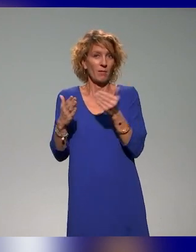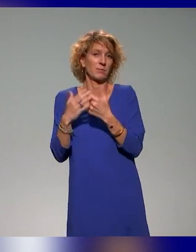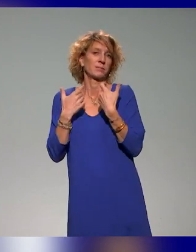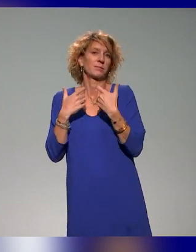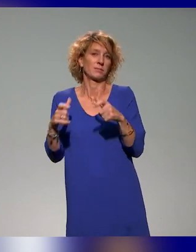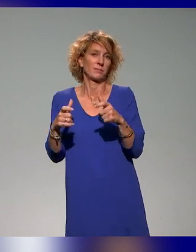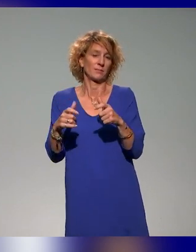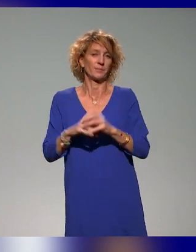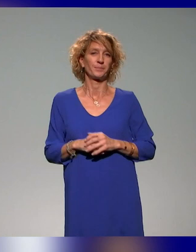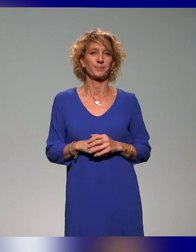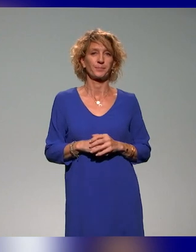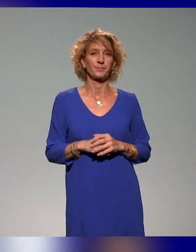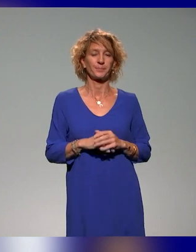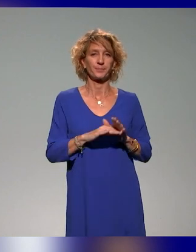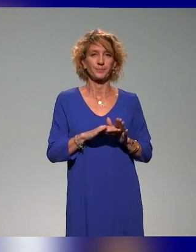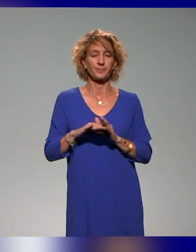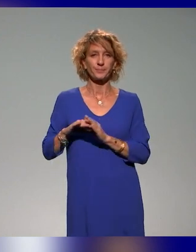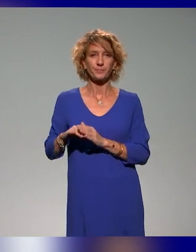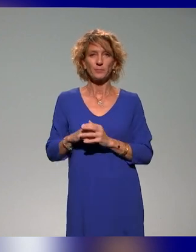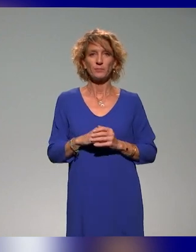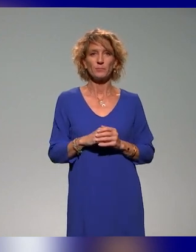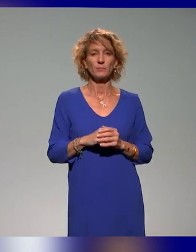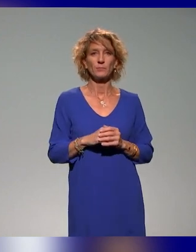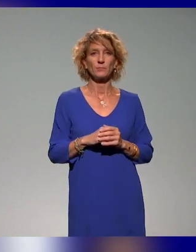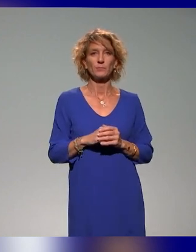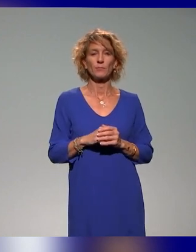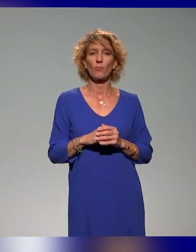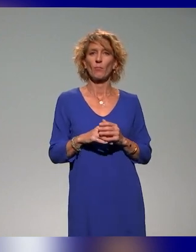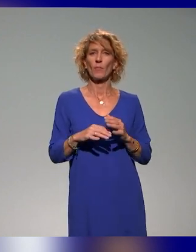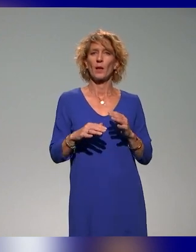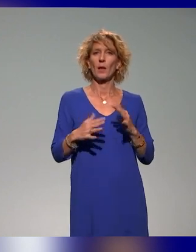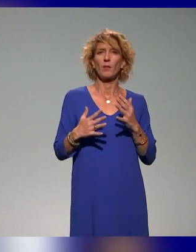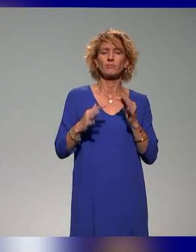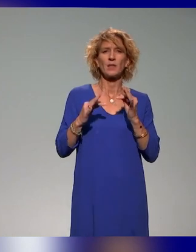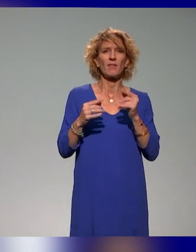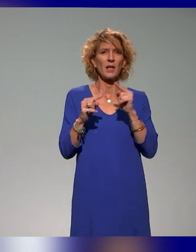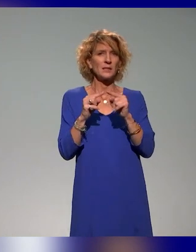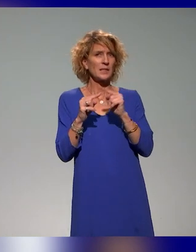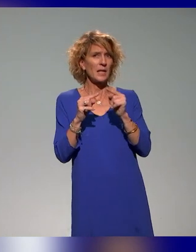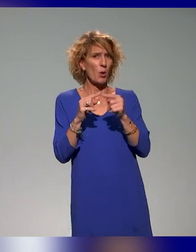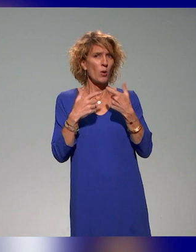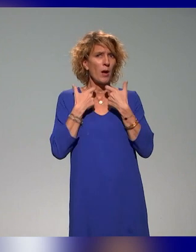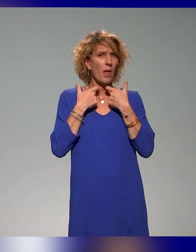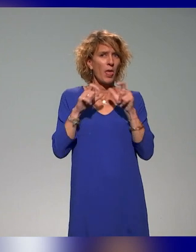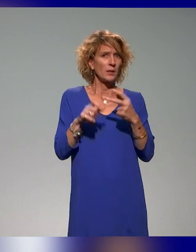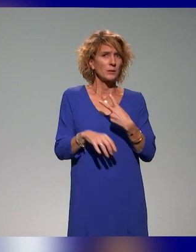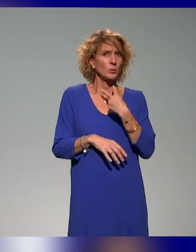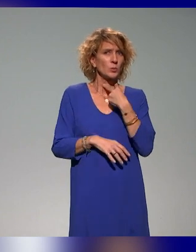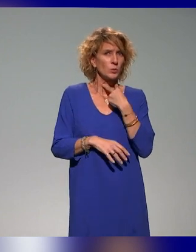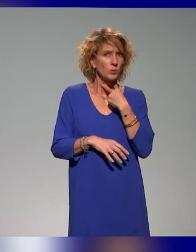contenu pédagogique. Ensuite, notamment comment on repère les éléments d'inaccessibilité dans son cours, c'est